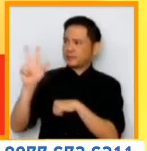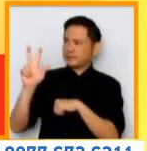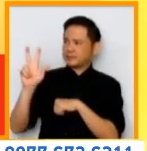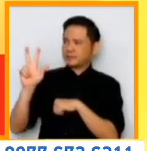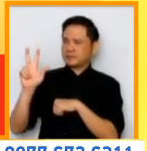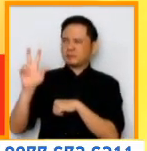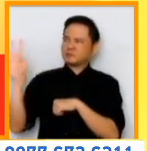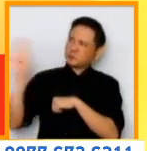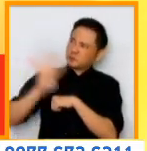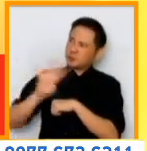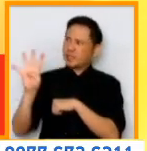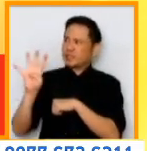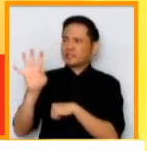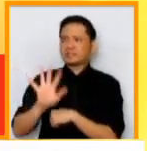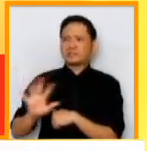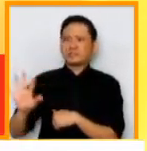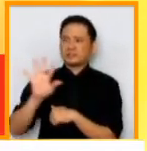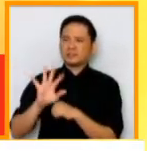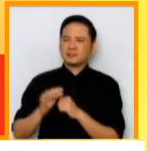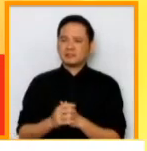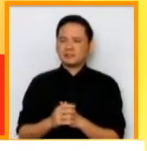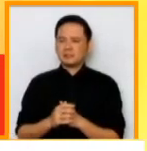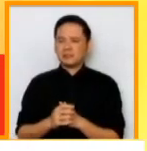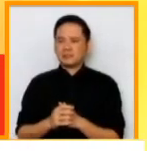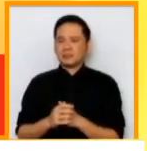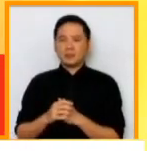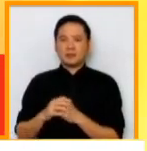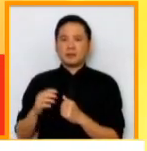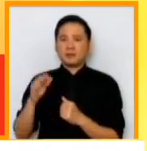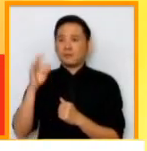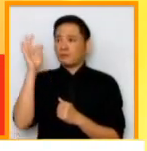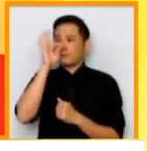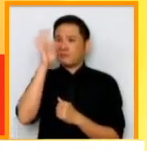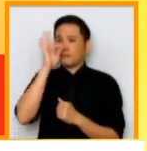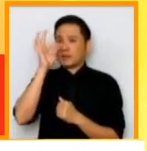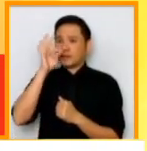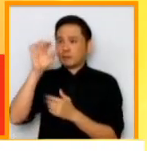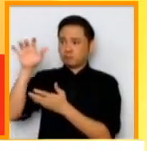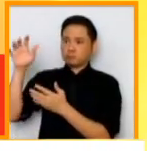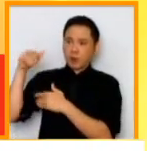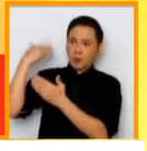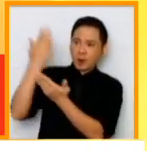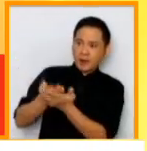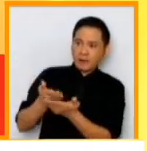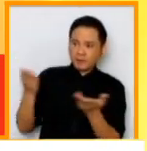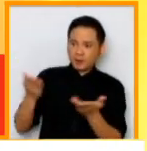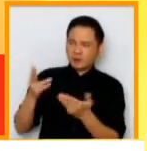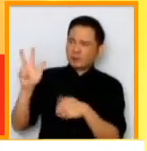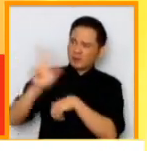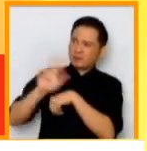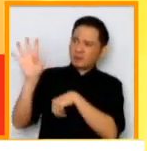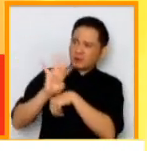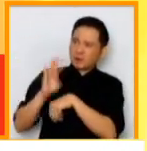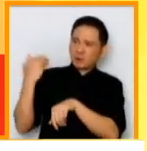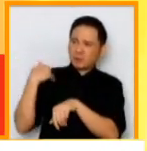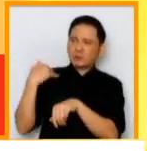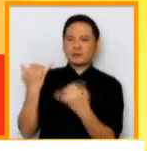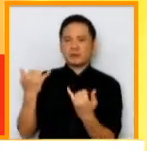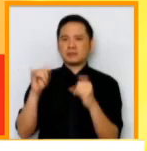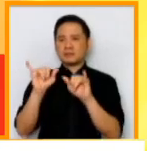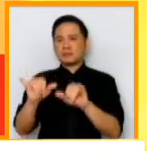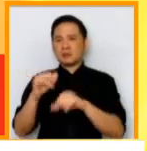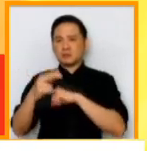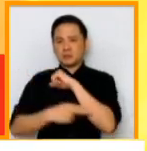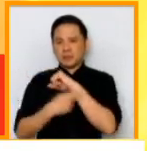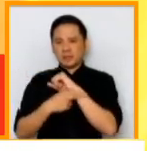ago, yung first batch, yung 35 na dumating. Ano, dinalaw po sila sa hotel 2 days ago. They are safe and sound.